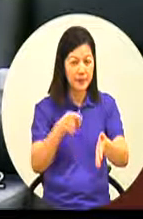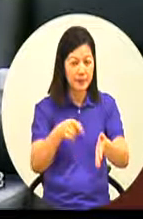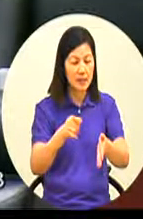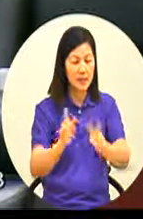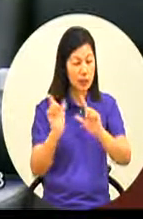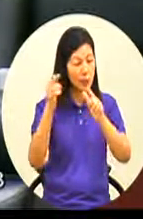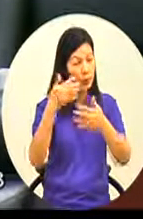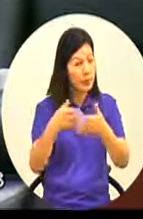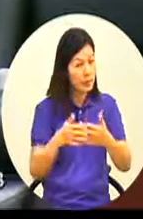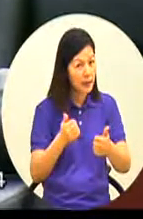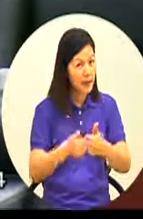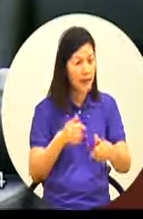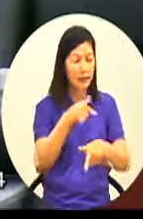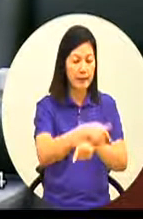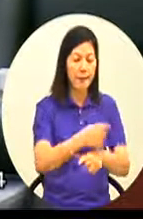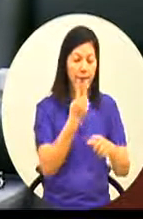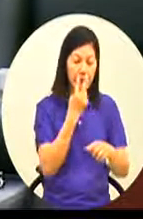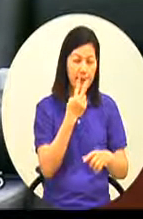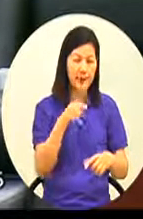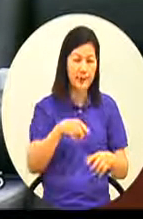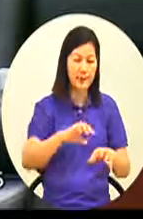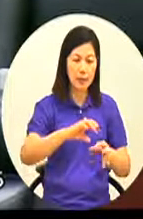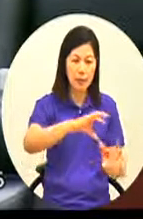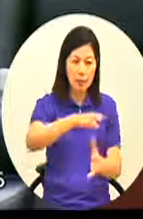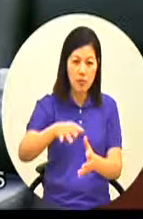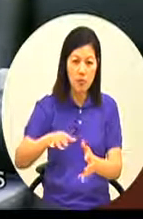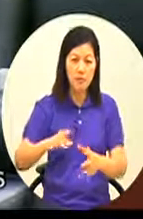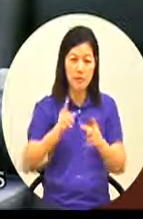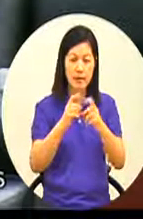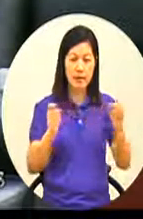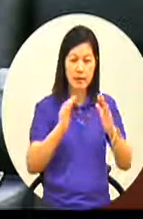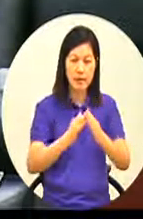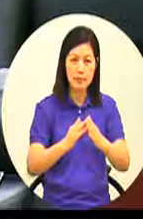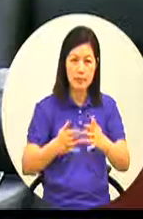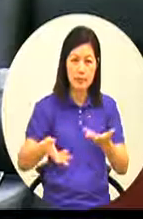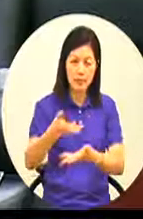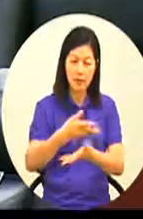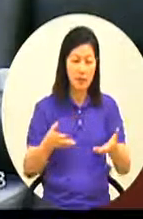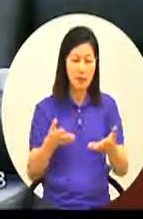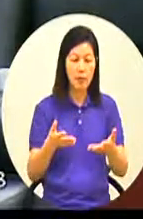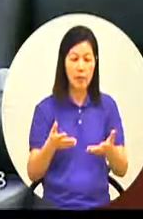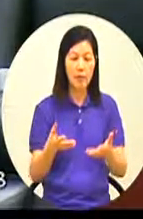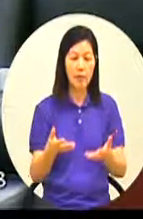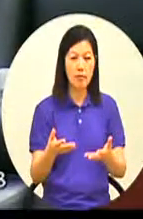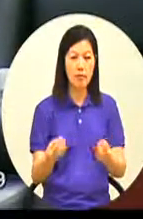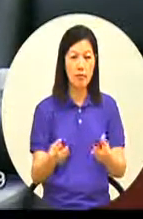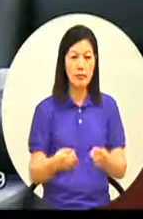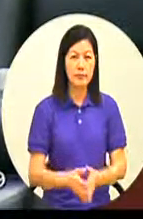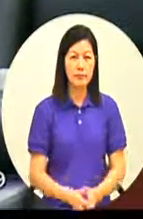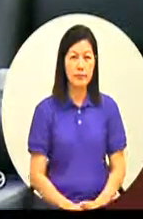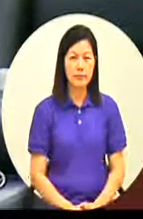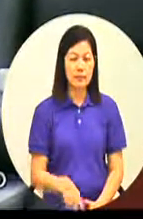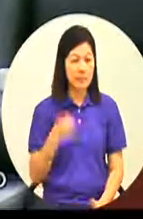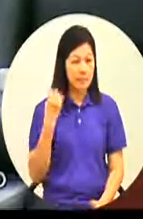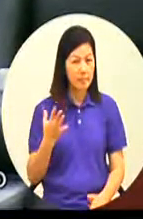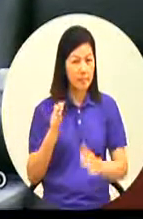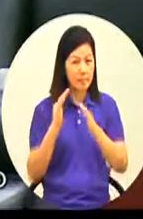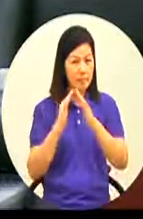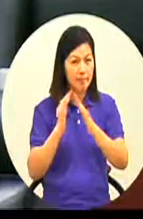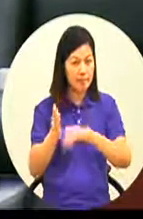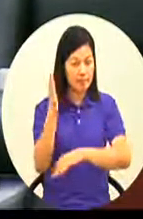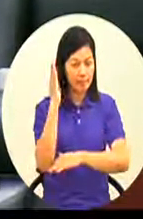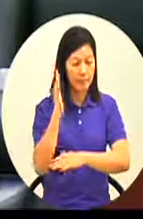还是南亚这几个国家的城市哦，所以我们应该要迎合我们新政府要